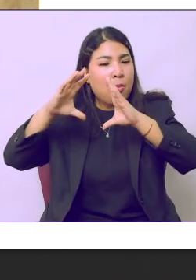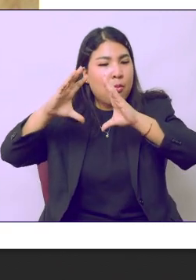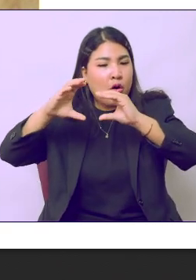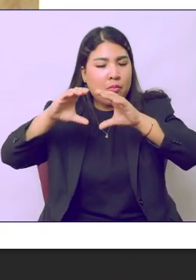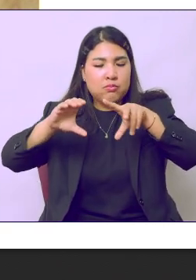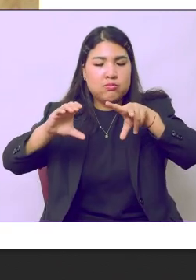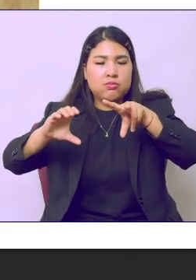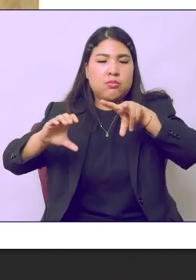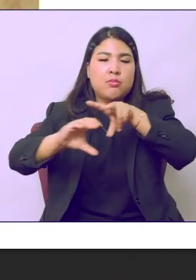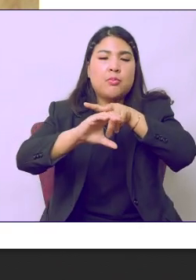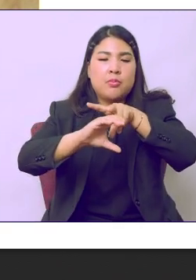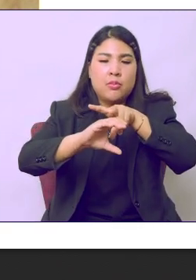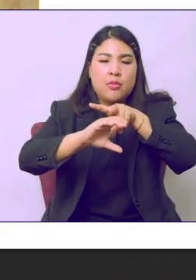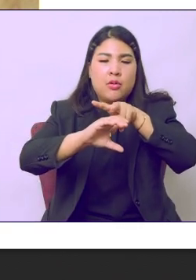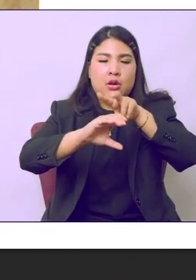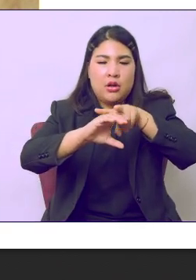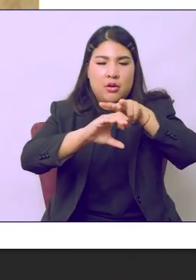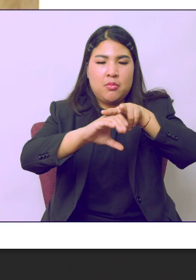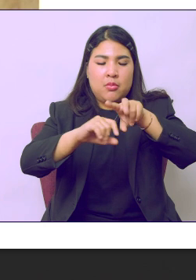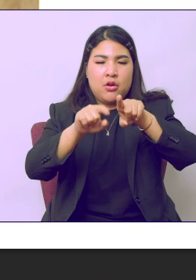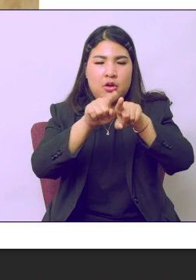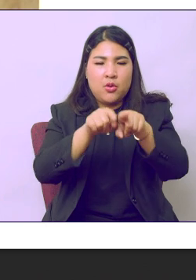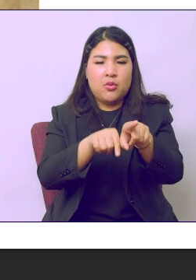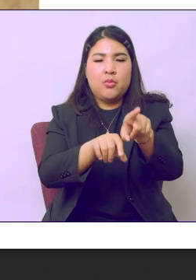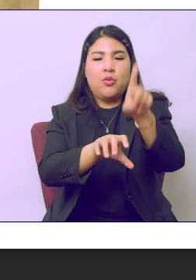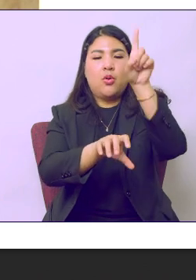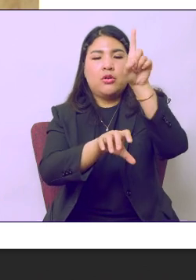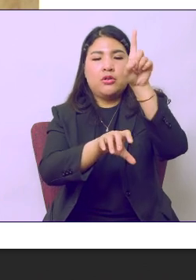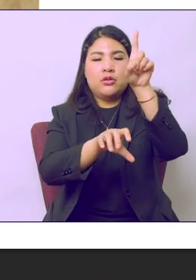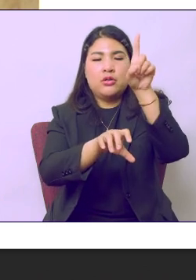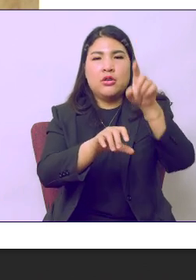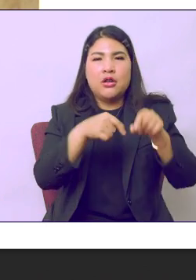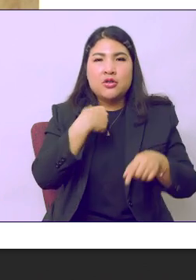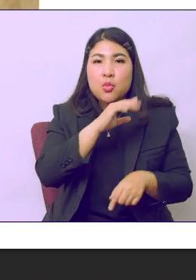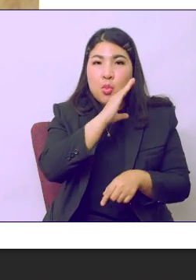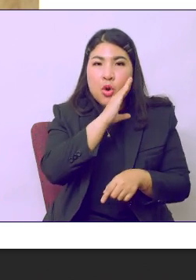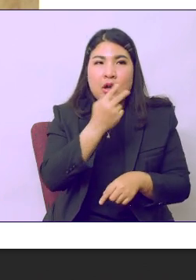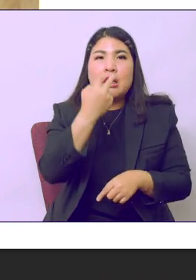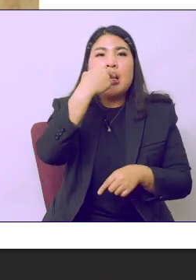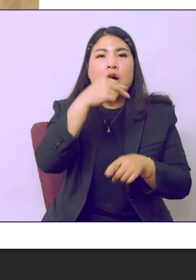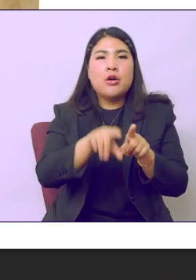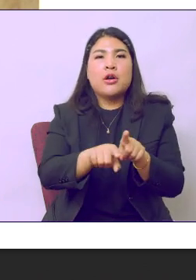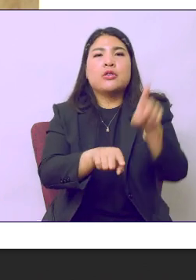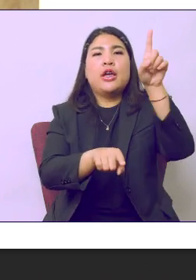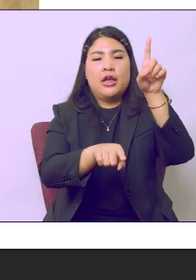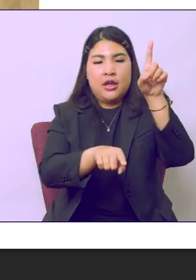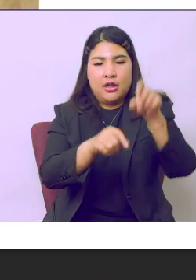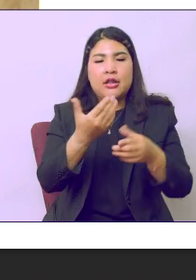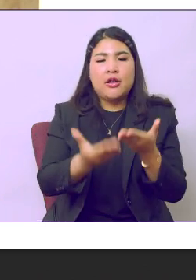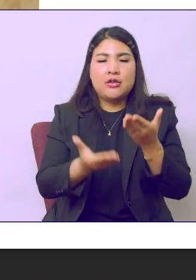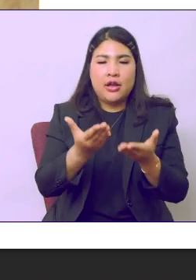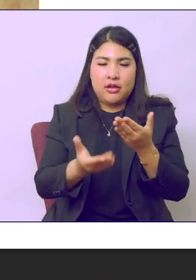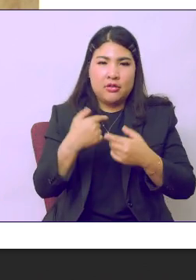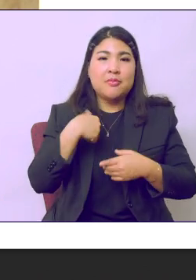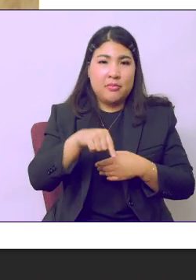อครับแล้วก็ยก 1ขาขึ้นข้างบนนะครับก็หายใจเข้าปึ๊บหายใจออกให้น้องเตะขาขึ้นอย่างงี้ก็ได้ได้นะครับก็เป็นเป็น